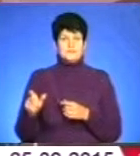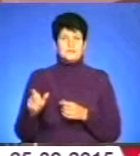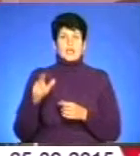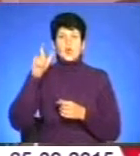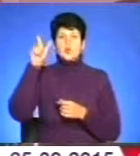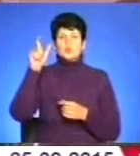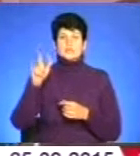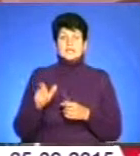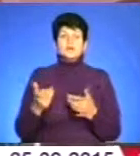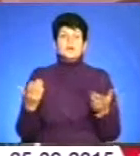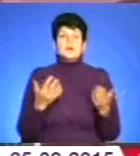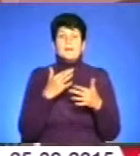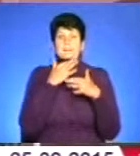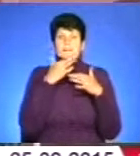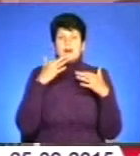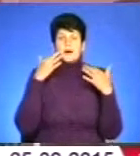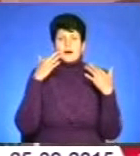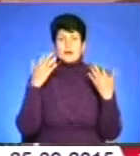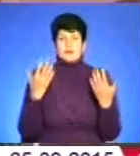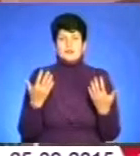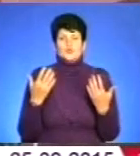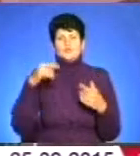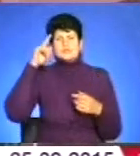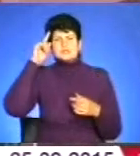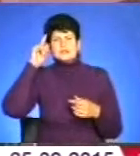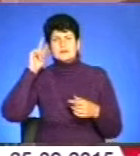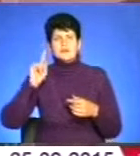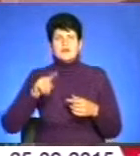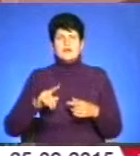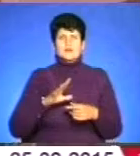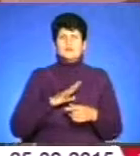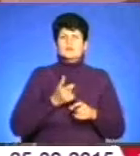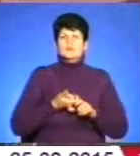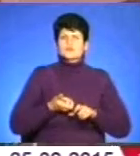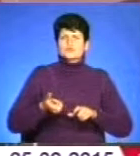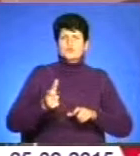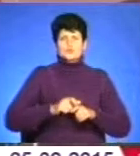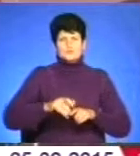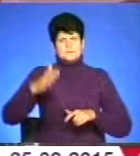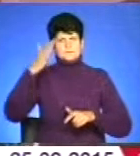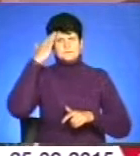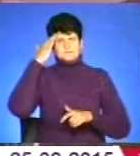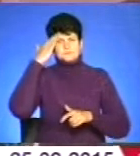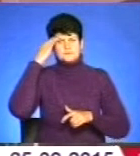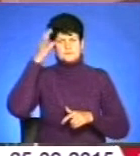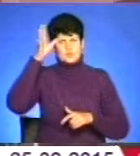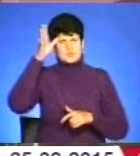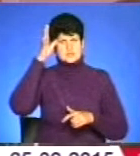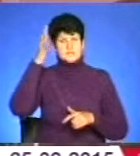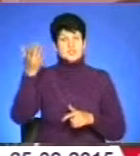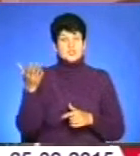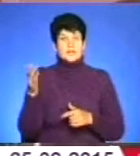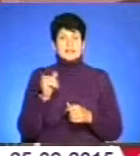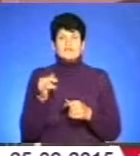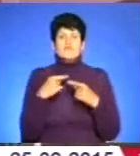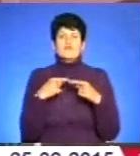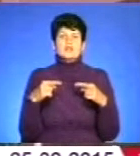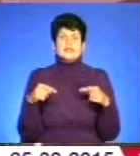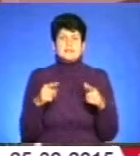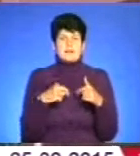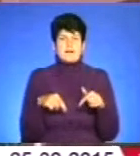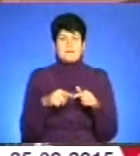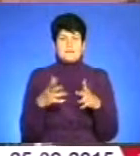Людину, яка багато знала, він був надзвичайно ерудований, освічений і в різних галузях,